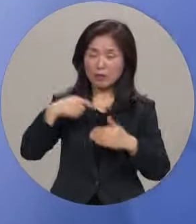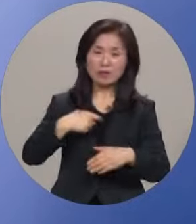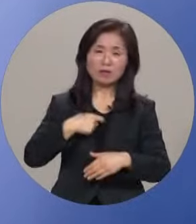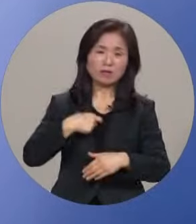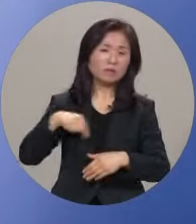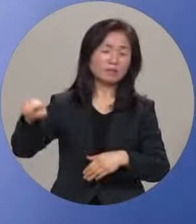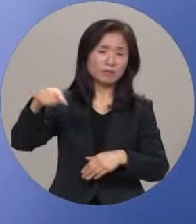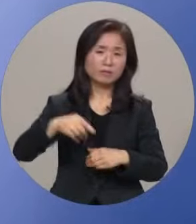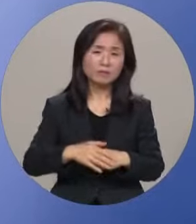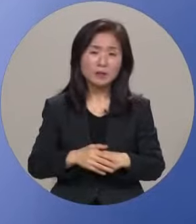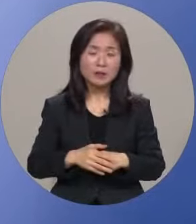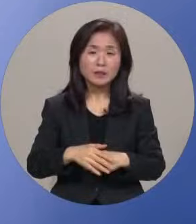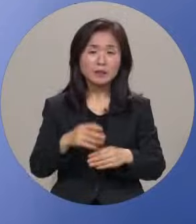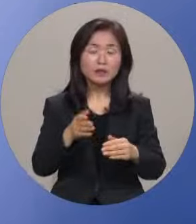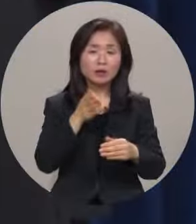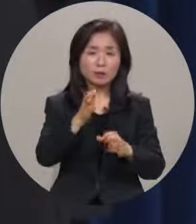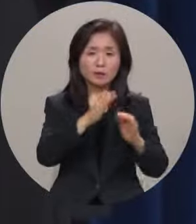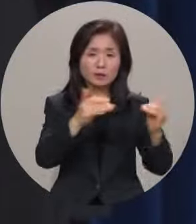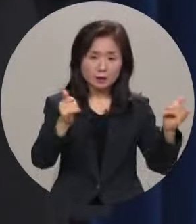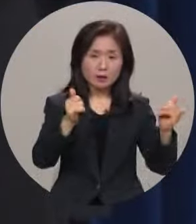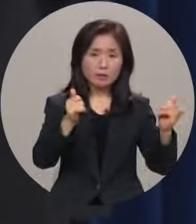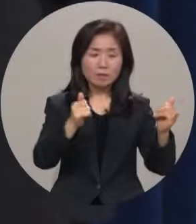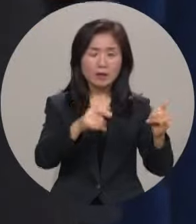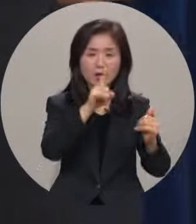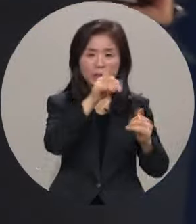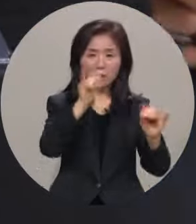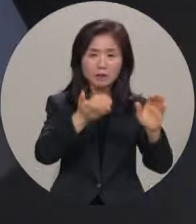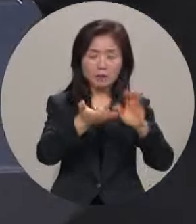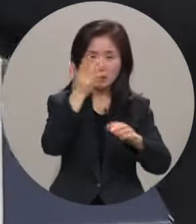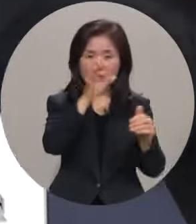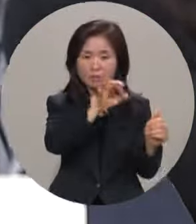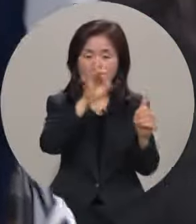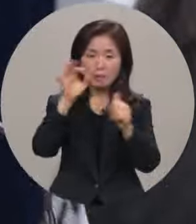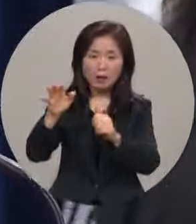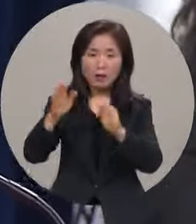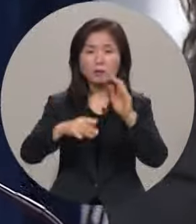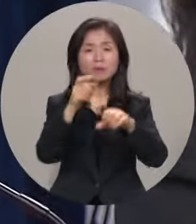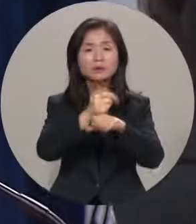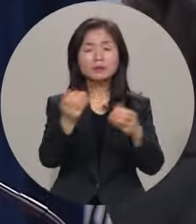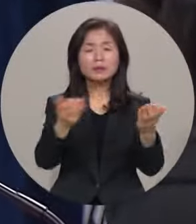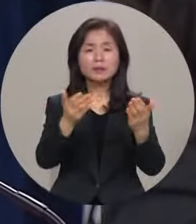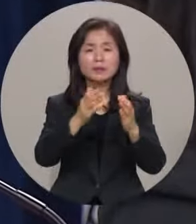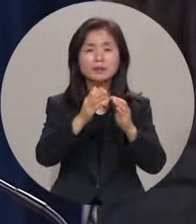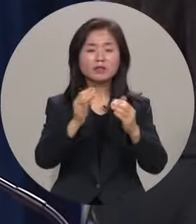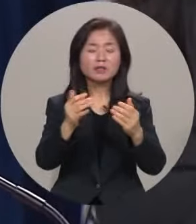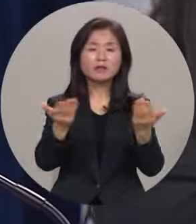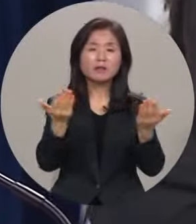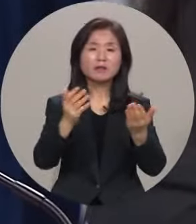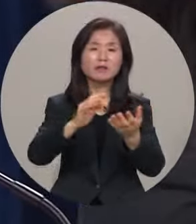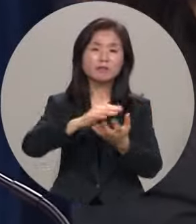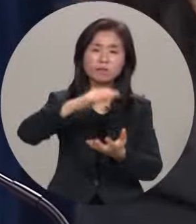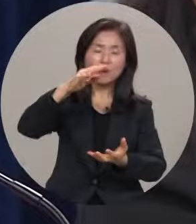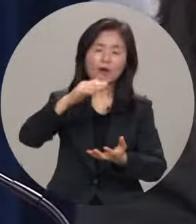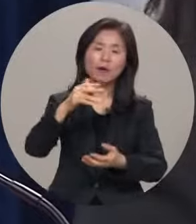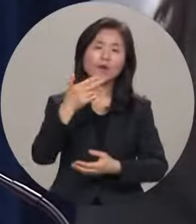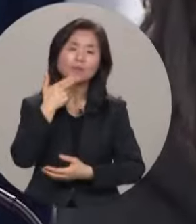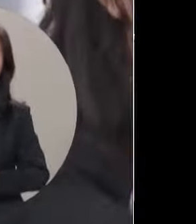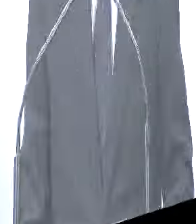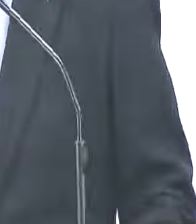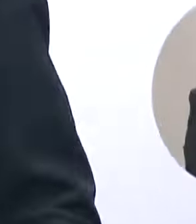실무인력을 한 명 이상 배치해 공무원의 업무를 지금보다 늘리지 않겠다고 밝혔습니다 EBS 뉴스